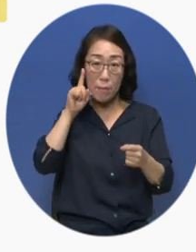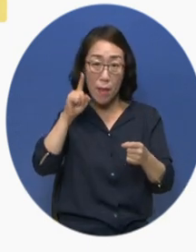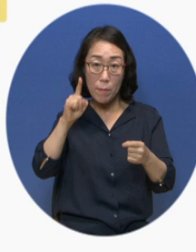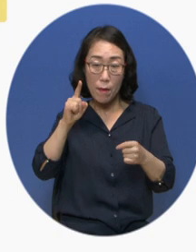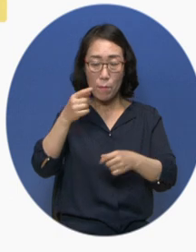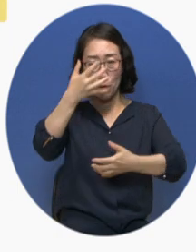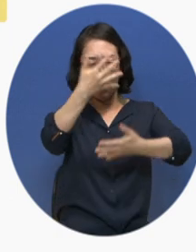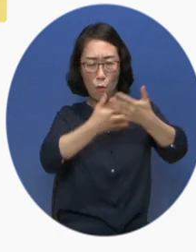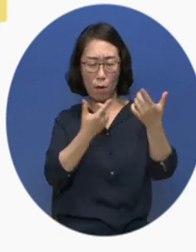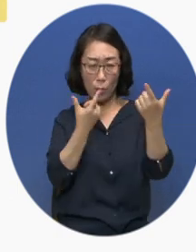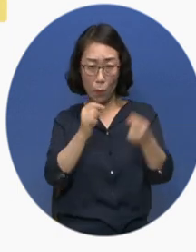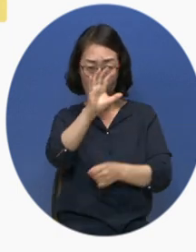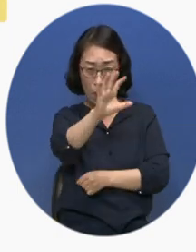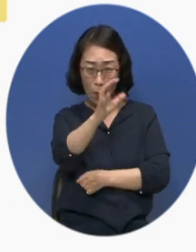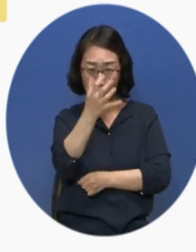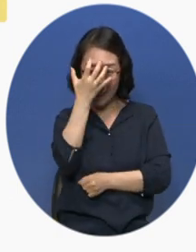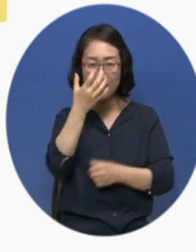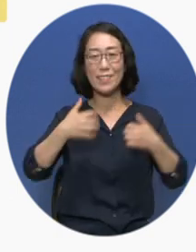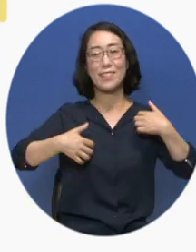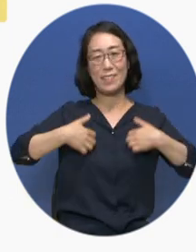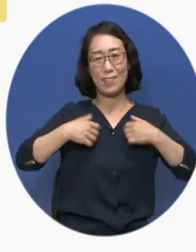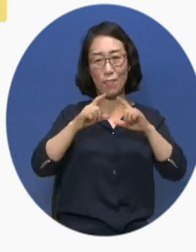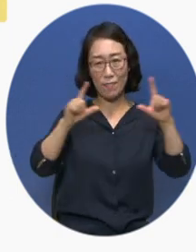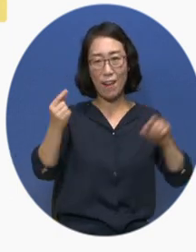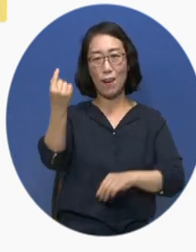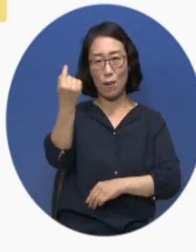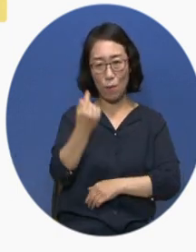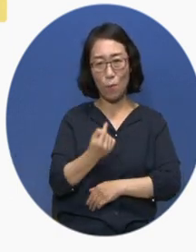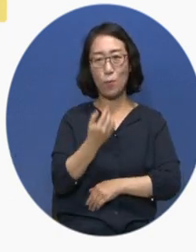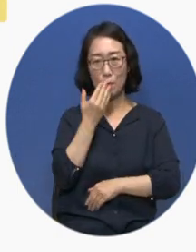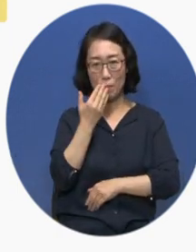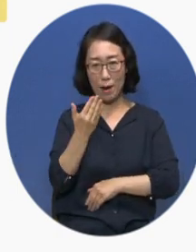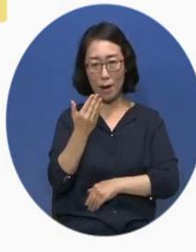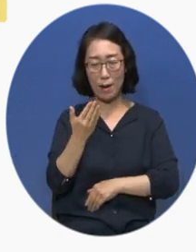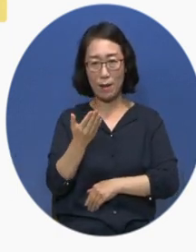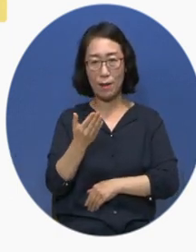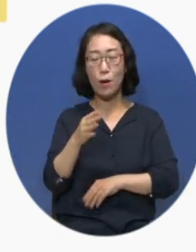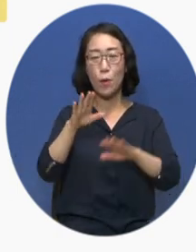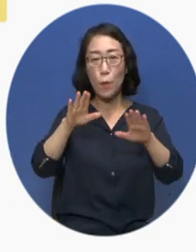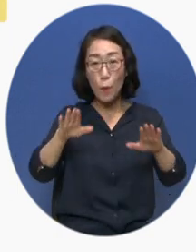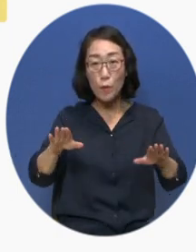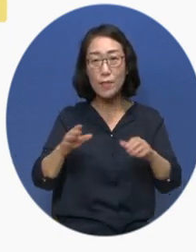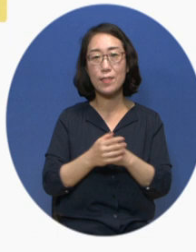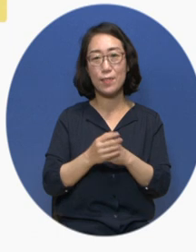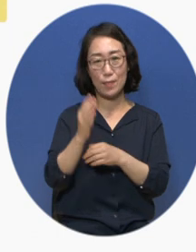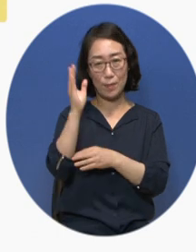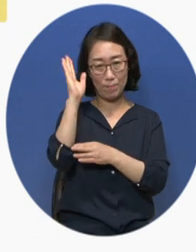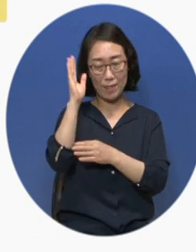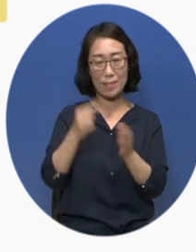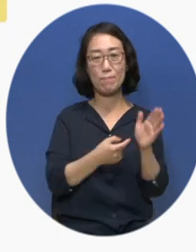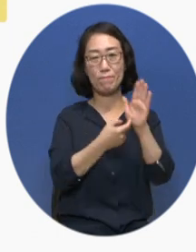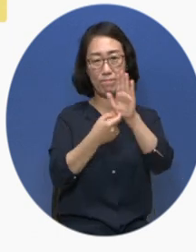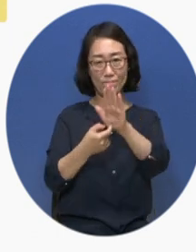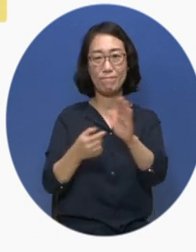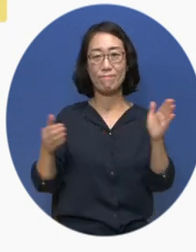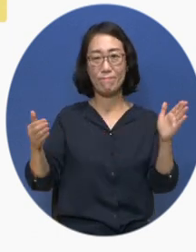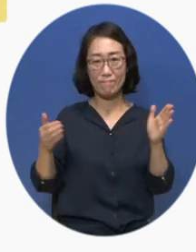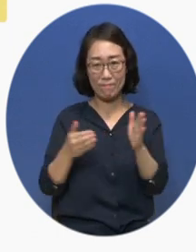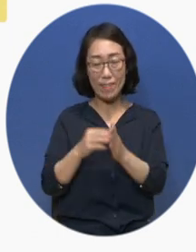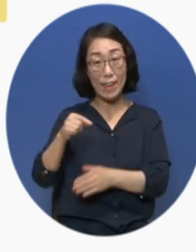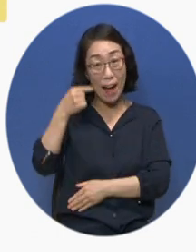한 장면처럼 즐거운 날들도 오지 않을까요? 문화산책 오늘 준비한 소식은 여기까지입니다.